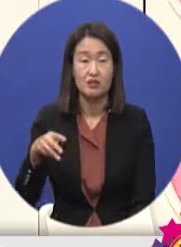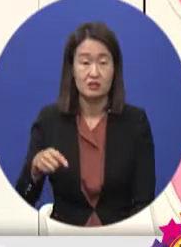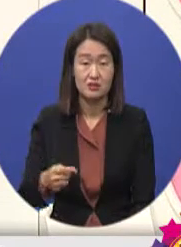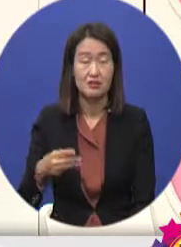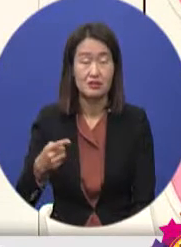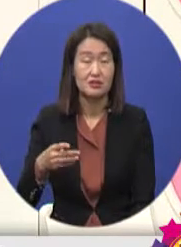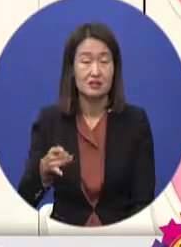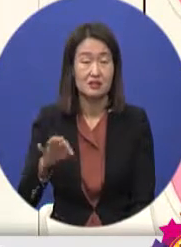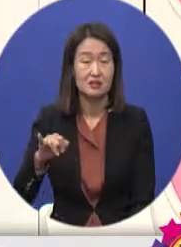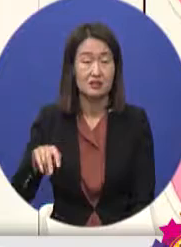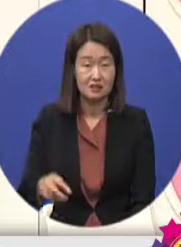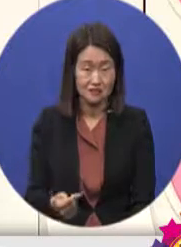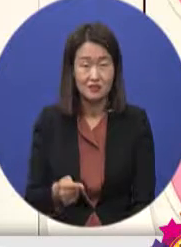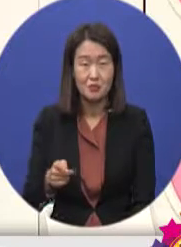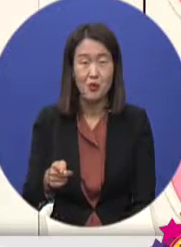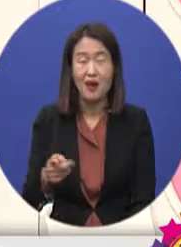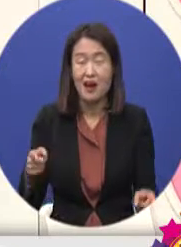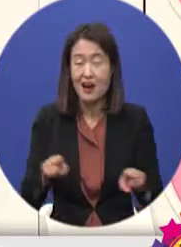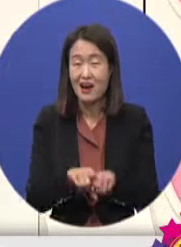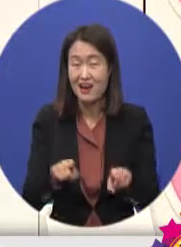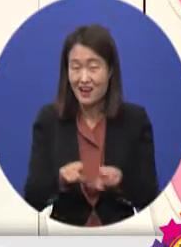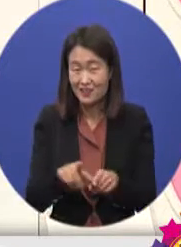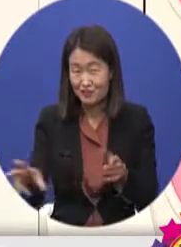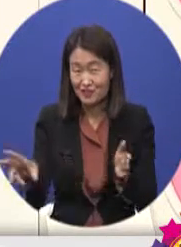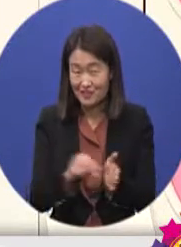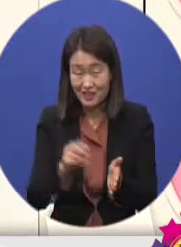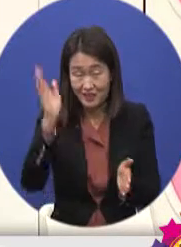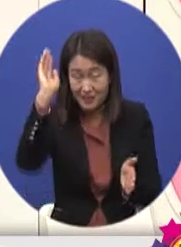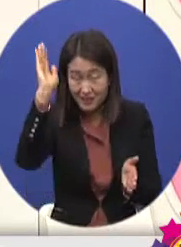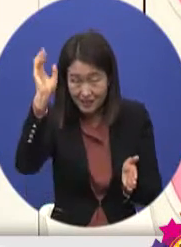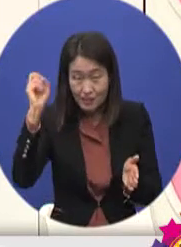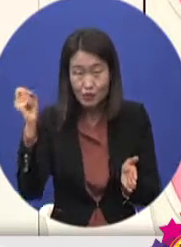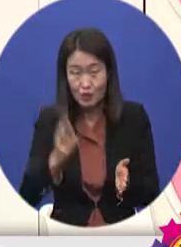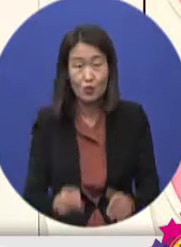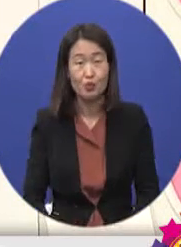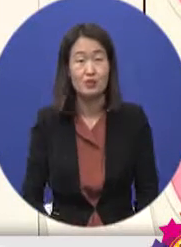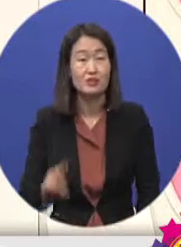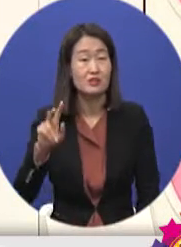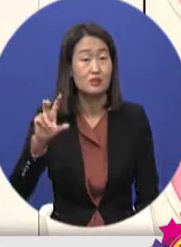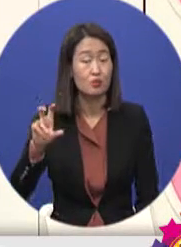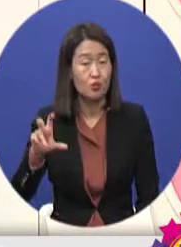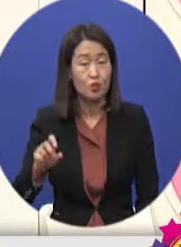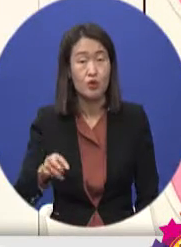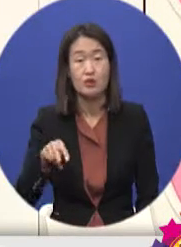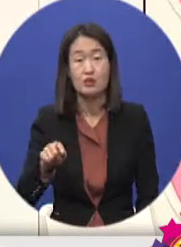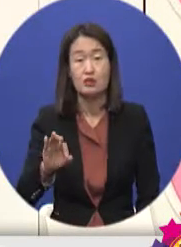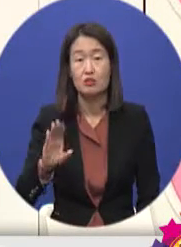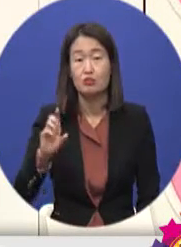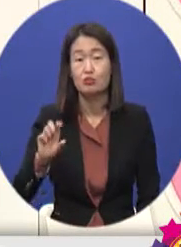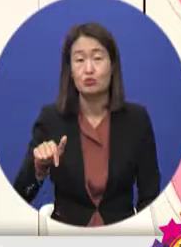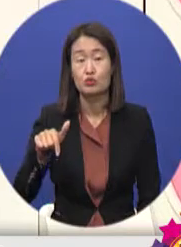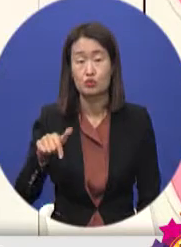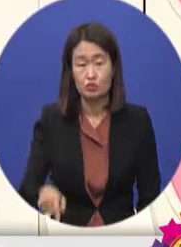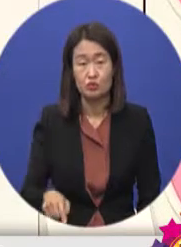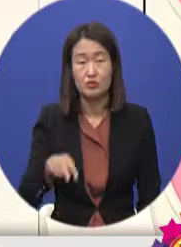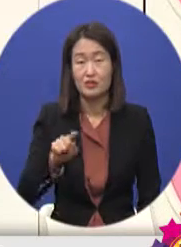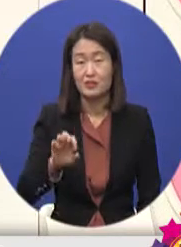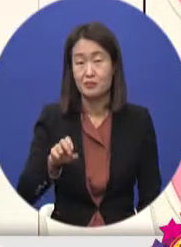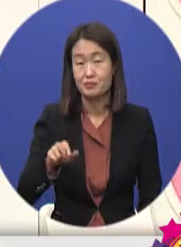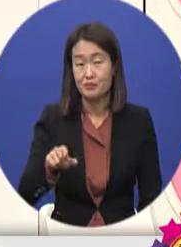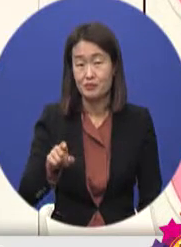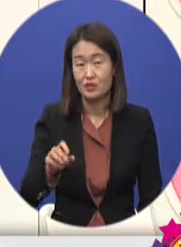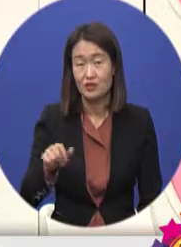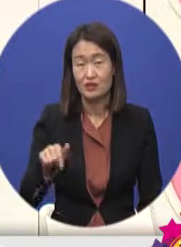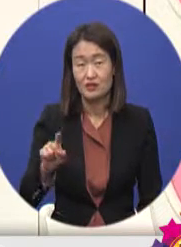일러스트레이터 밥쟁이 재능 기부를 주제로 강연을 하고요. 이어서 25일 성북구 삼정각 다음